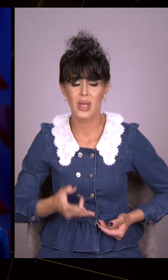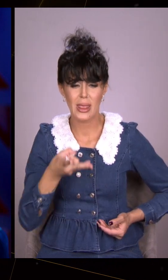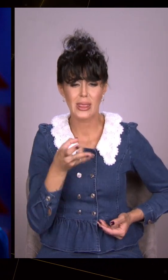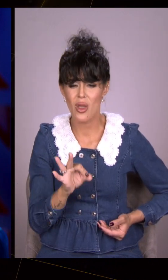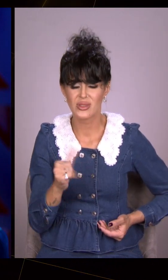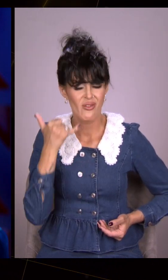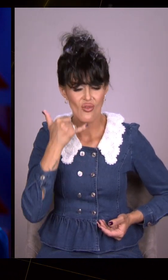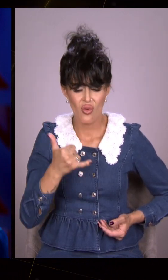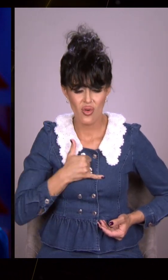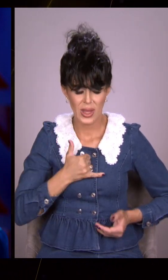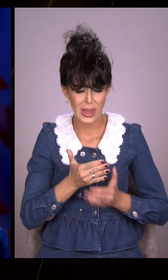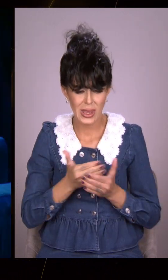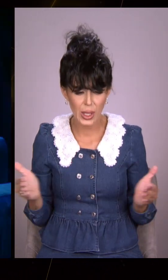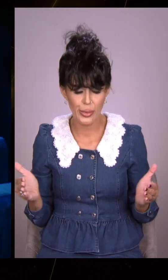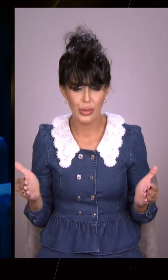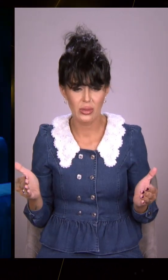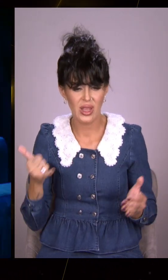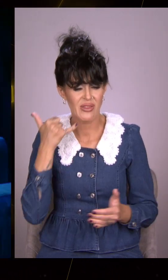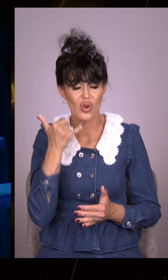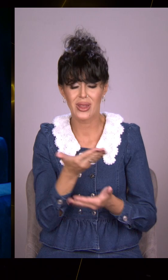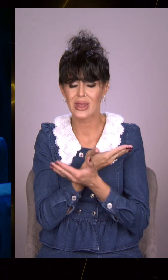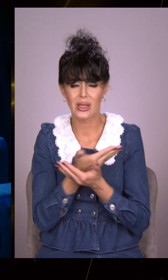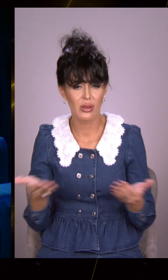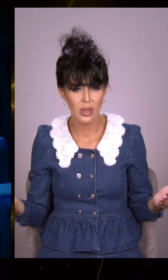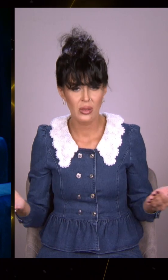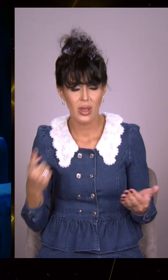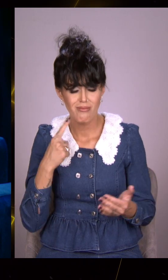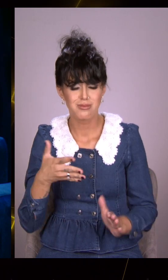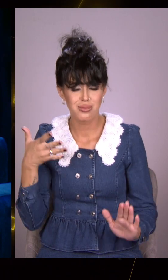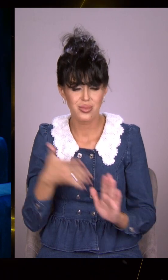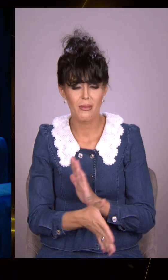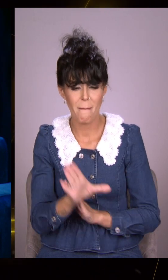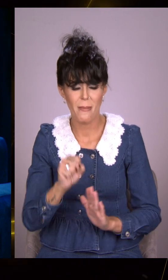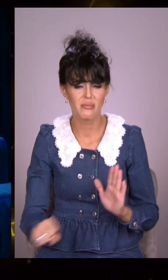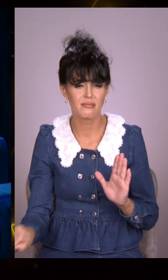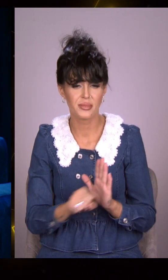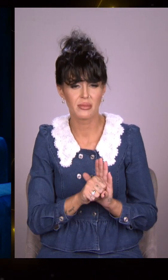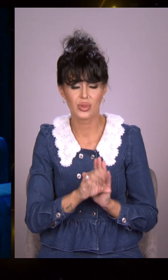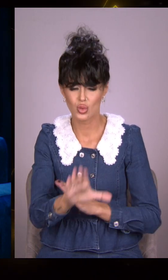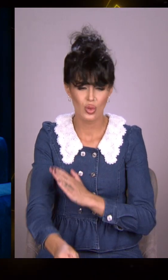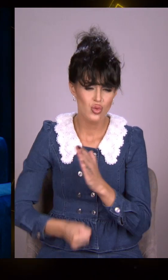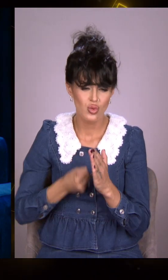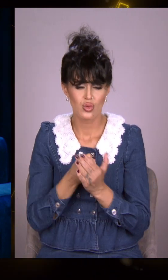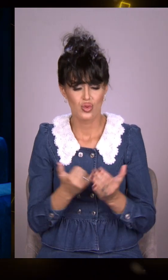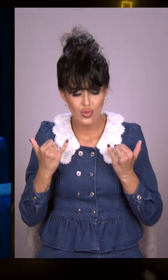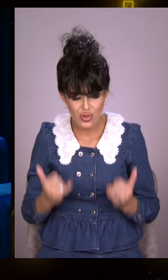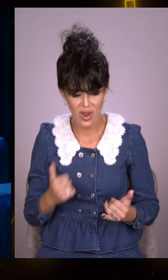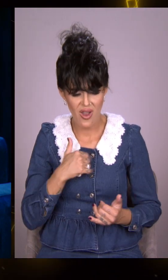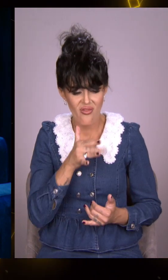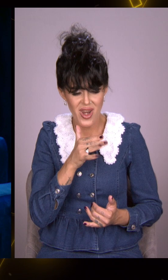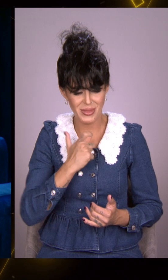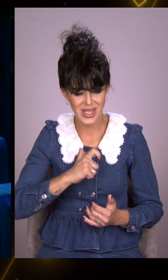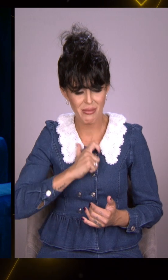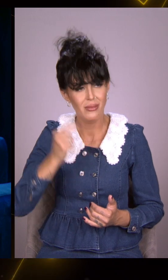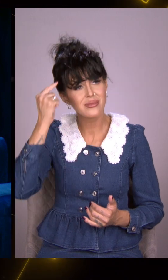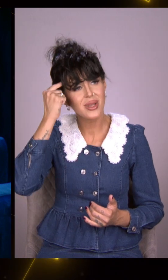Дзвінка не було, телефону не було. Я до цього часу чекаю, що вони